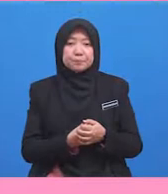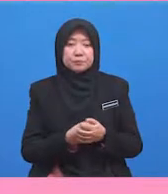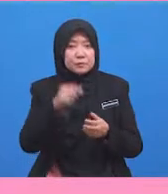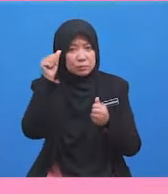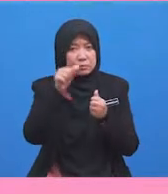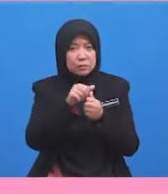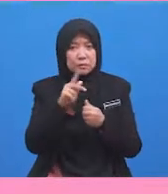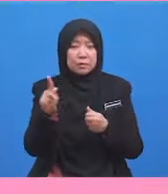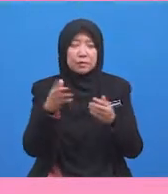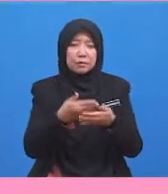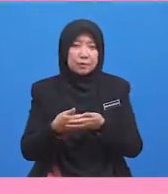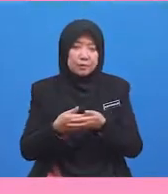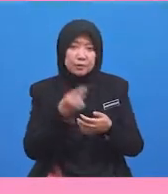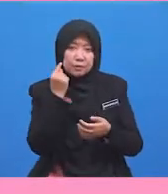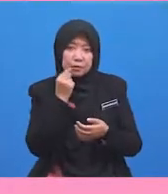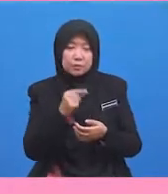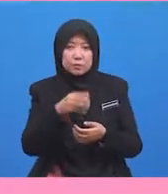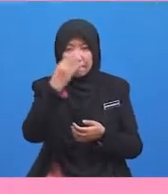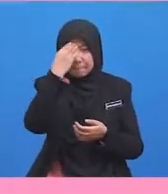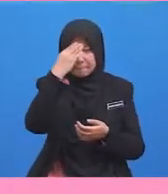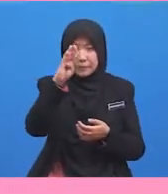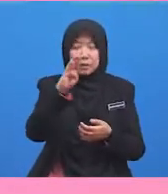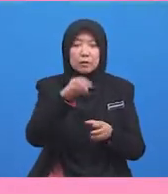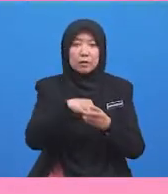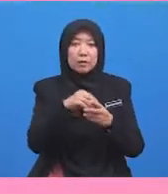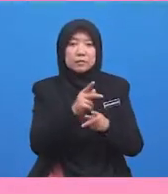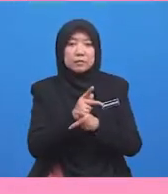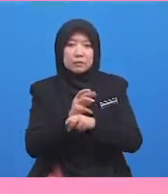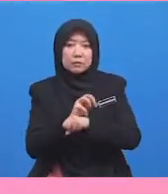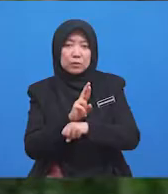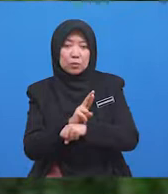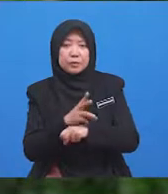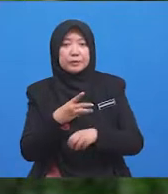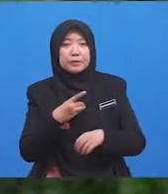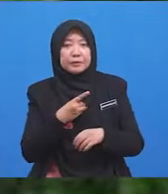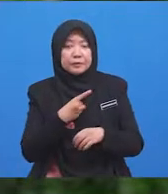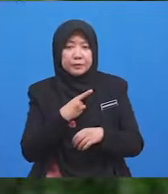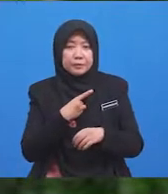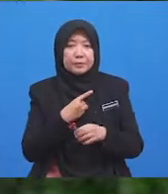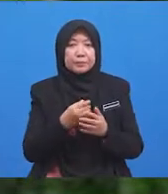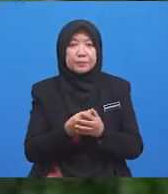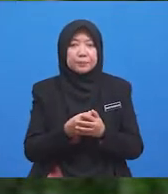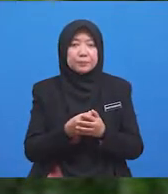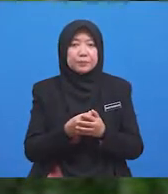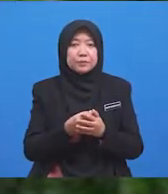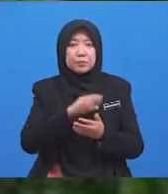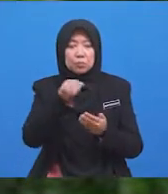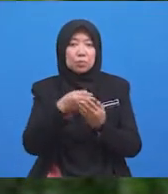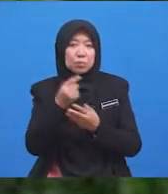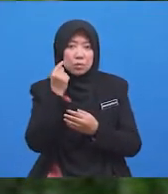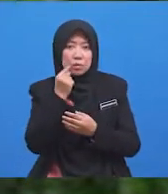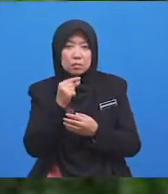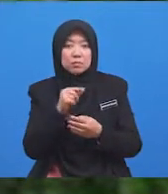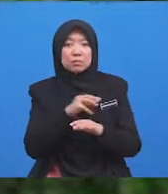mengingatkan anak gadis agar bijak dalam menjaga Marwah diri anak gadis diingatkan agar